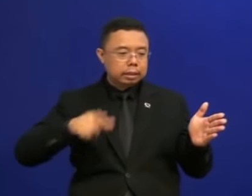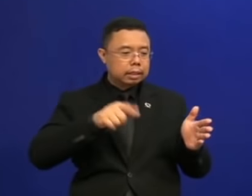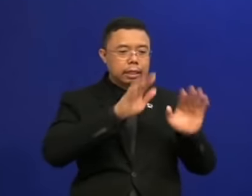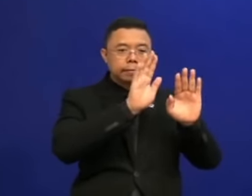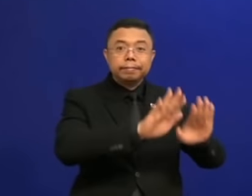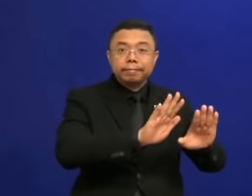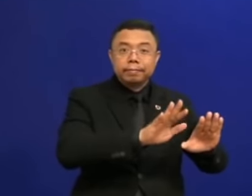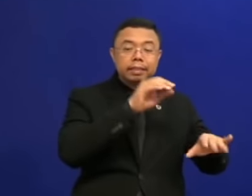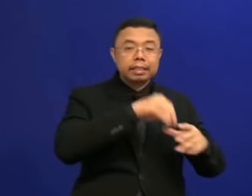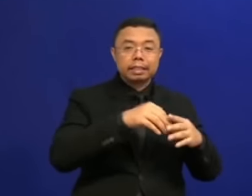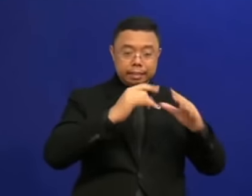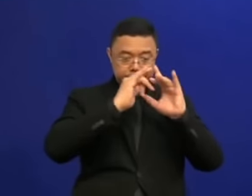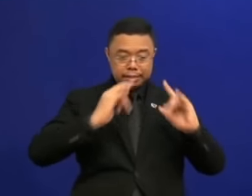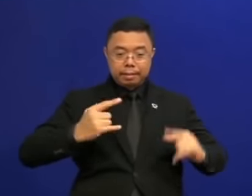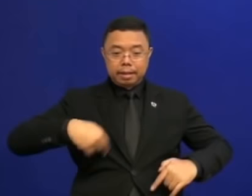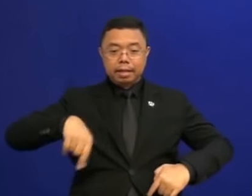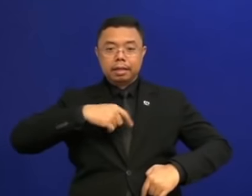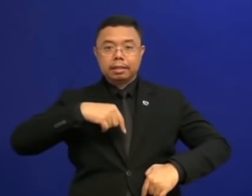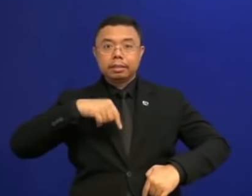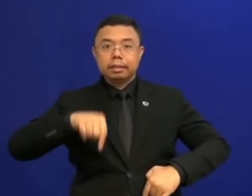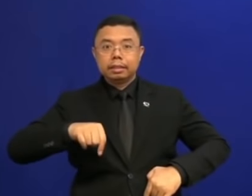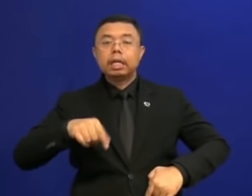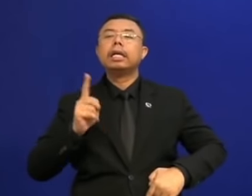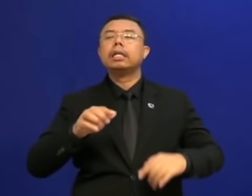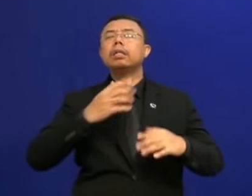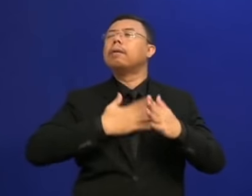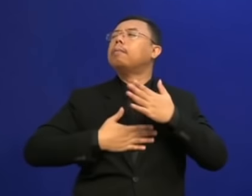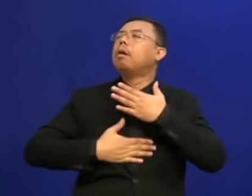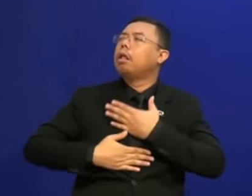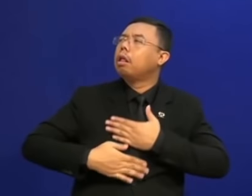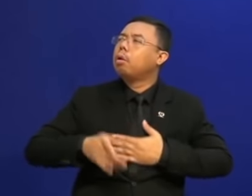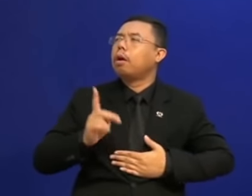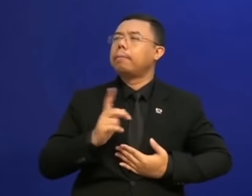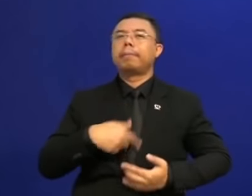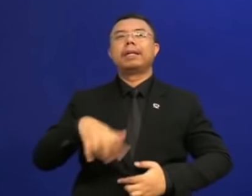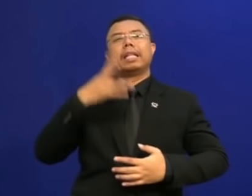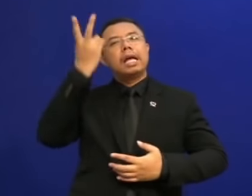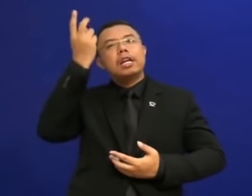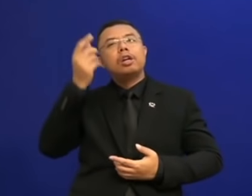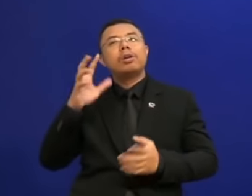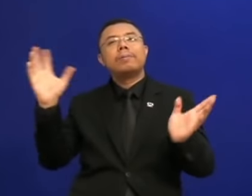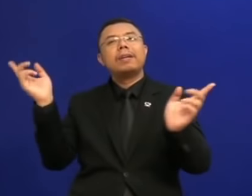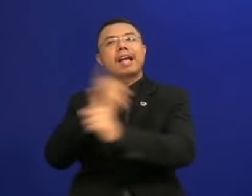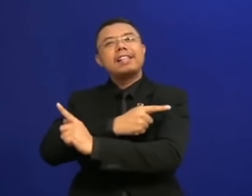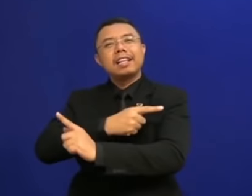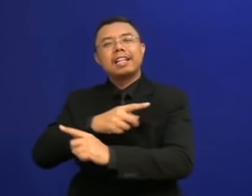Selama kita di dalam kemah ini, kita mengeluh karena kita rindu mengenakan